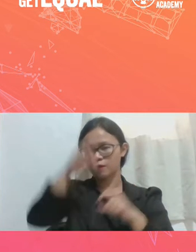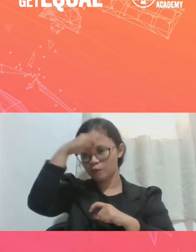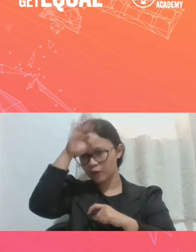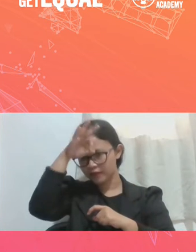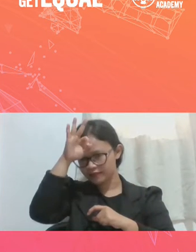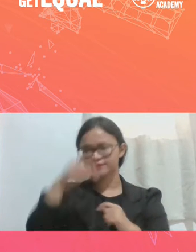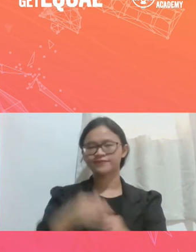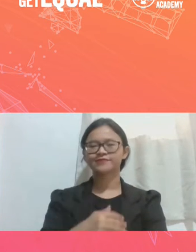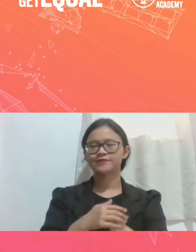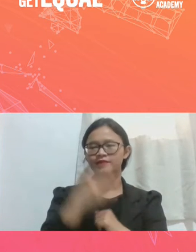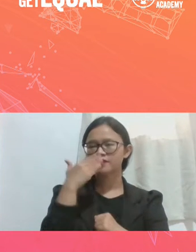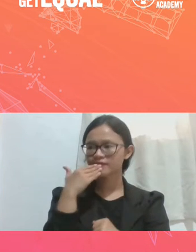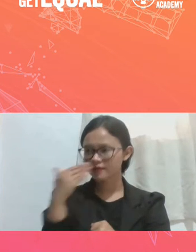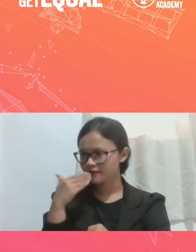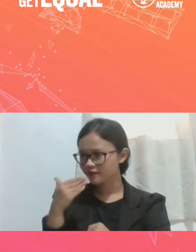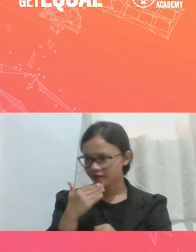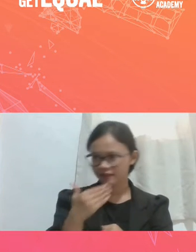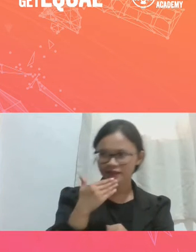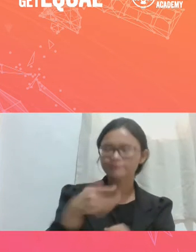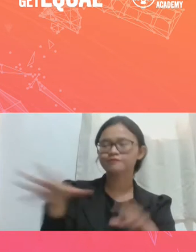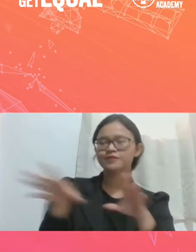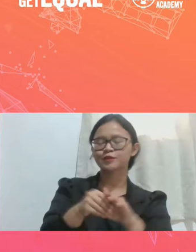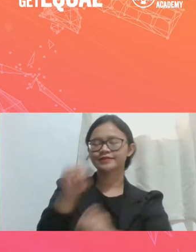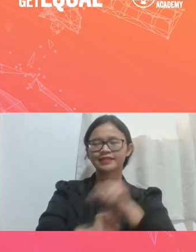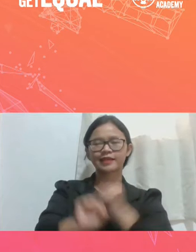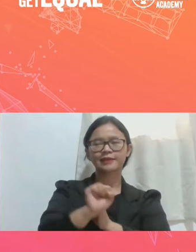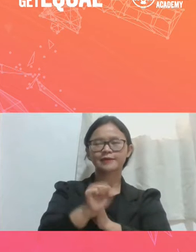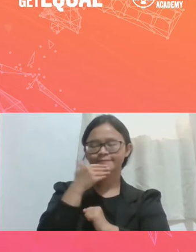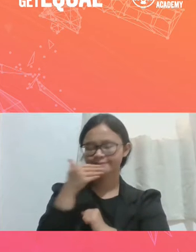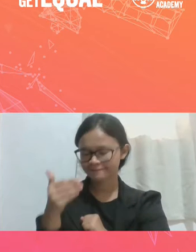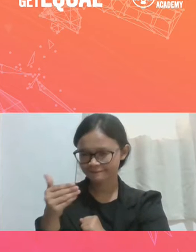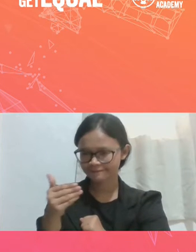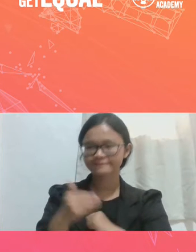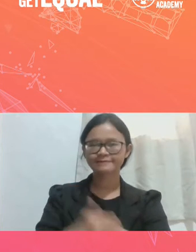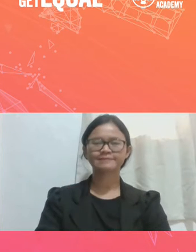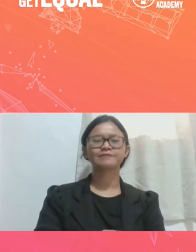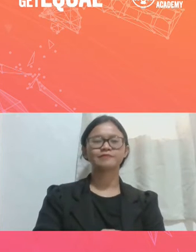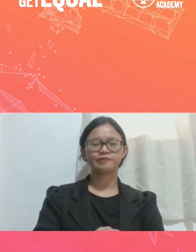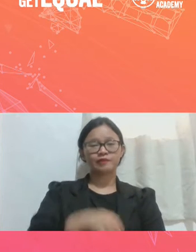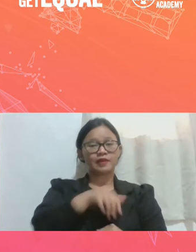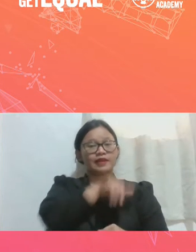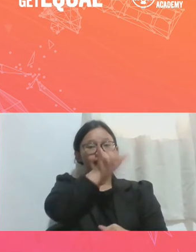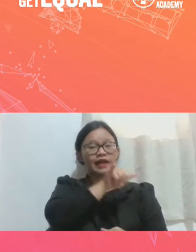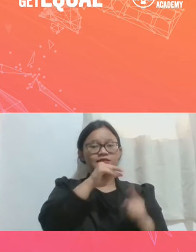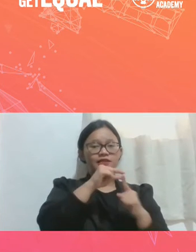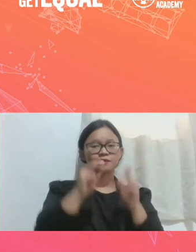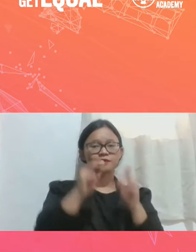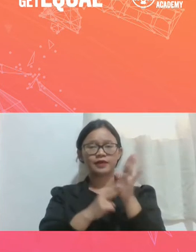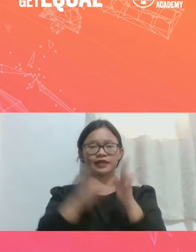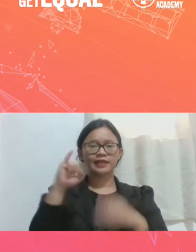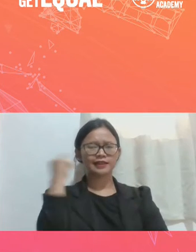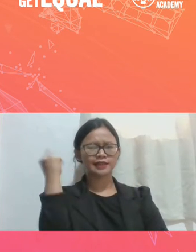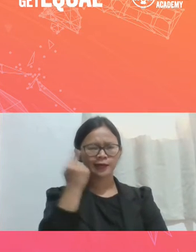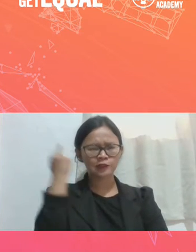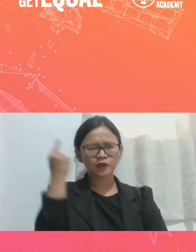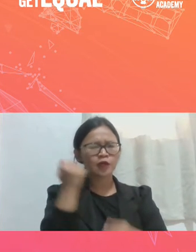Terima kasih atas waktunya telah bersedia mengikuti webinar sore hari ini. Plan Internasional, termasuk Yayasan